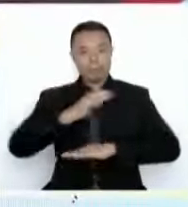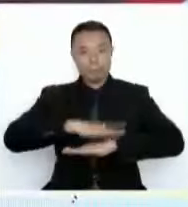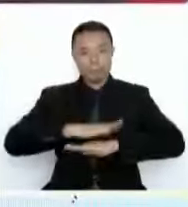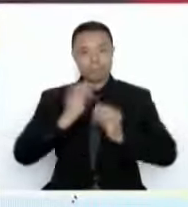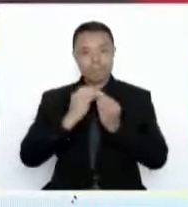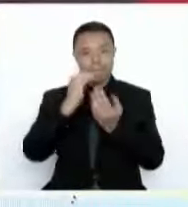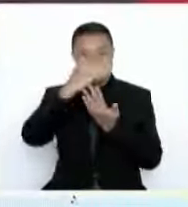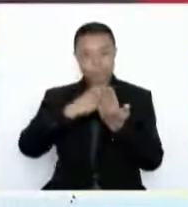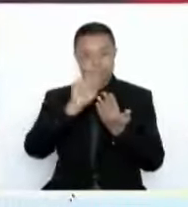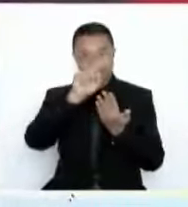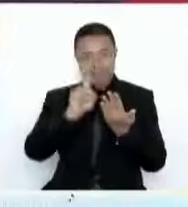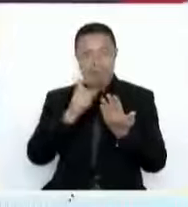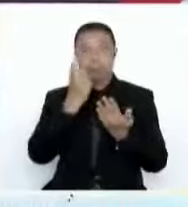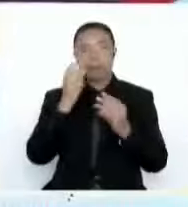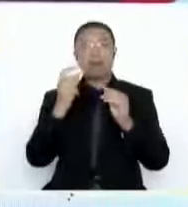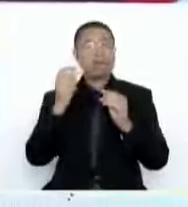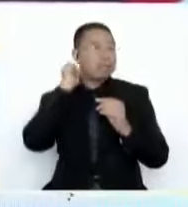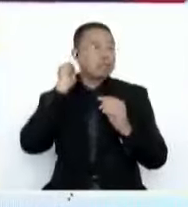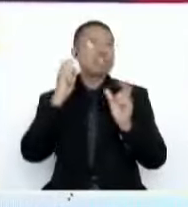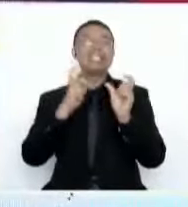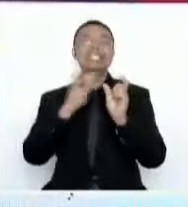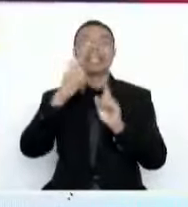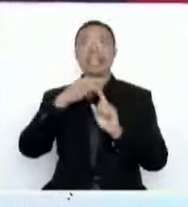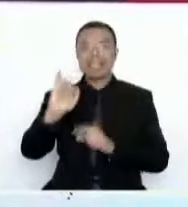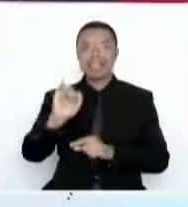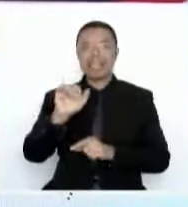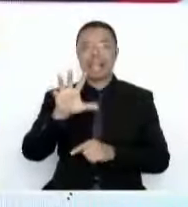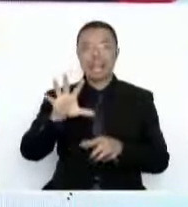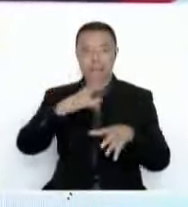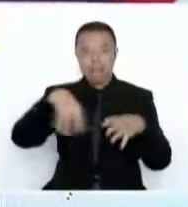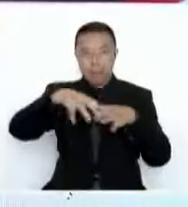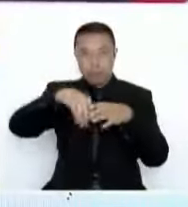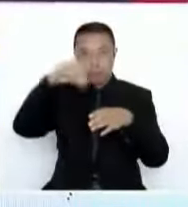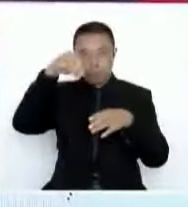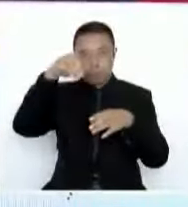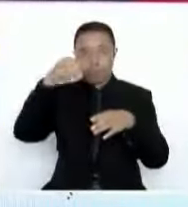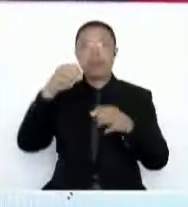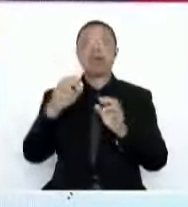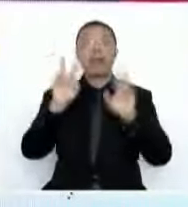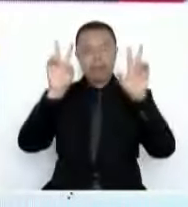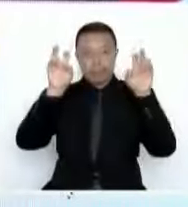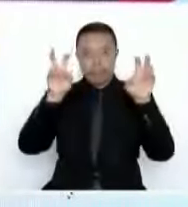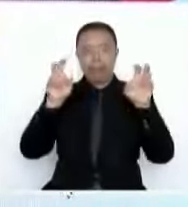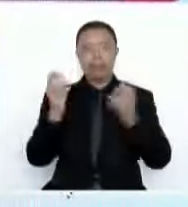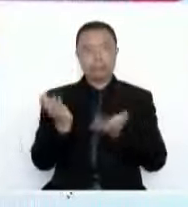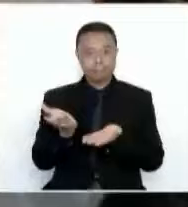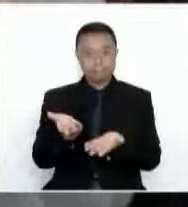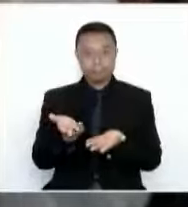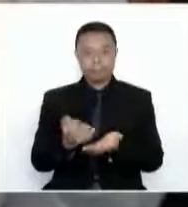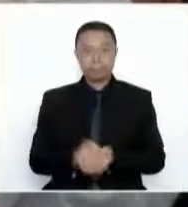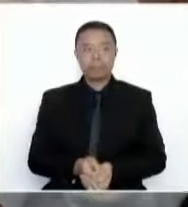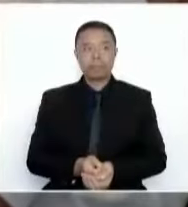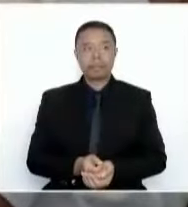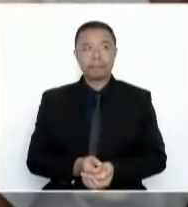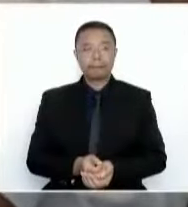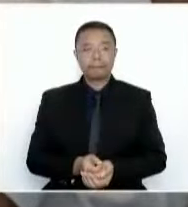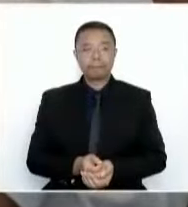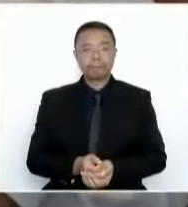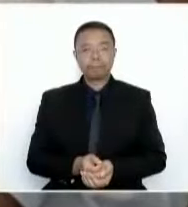Prof Dr R si zuhro Ma untuk mengambil undian pertanyaan subtema dalam fishb silakan